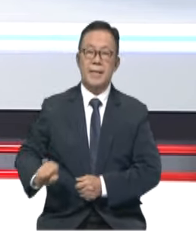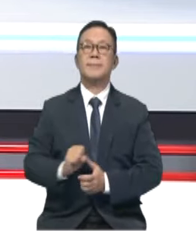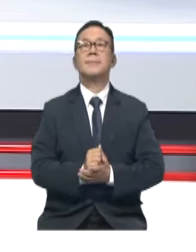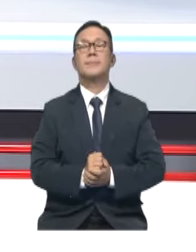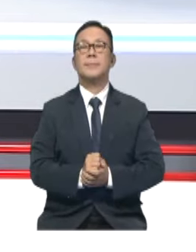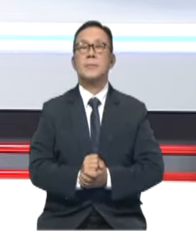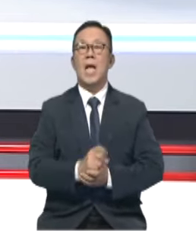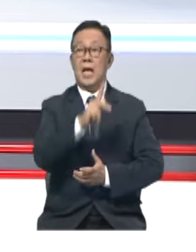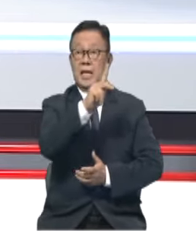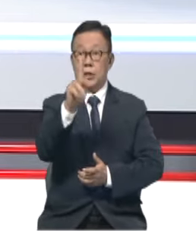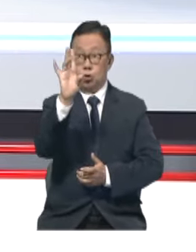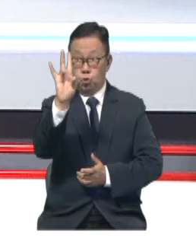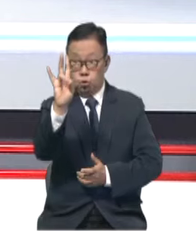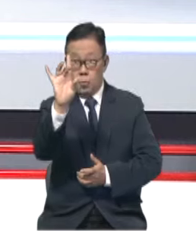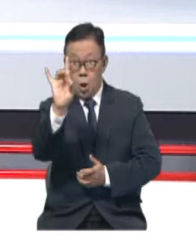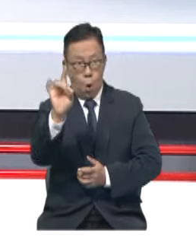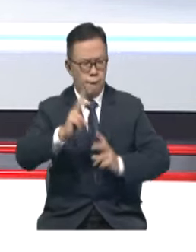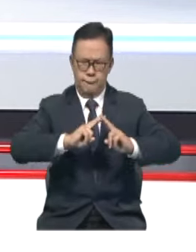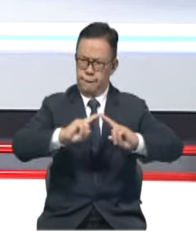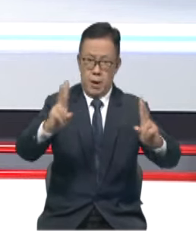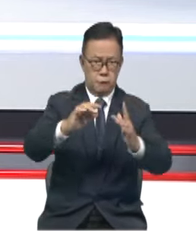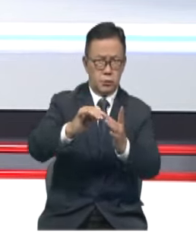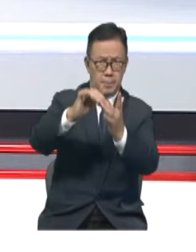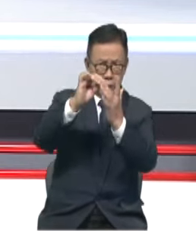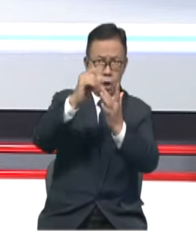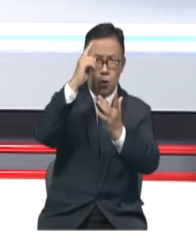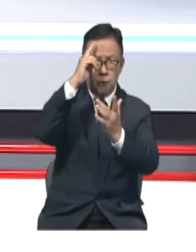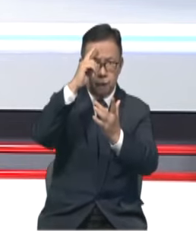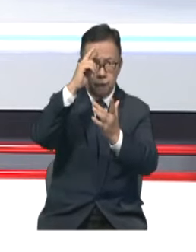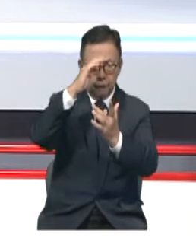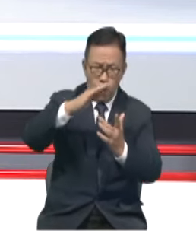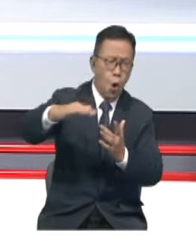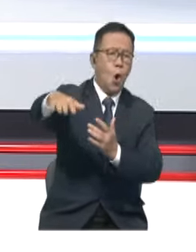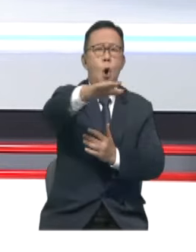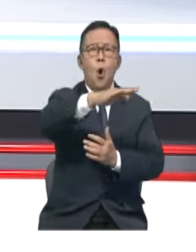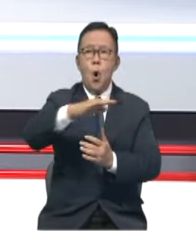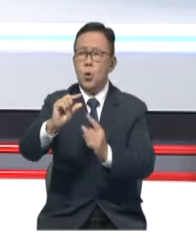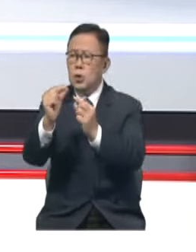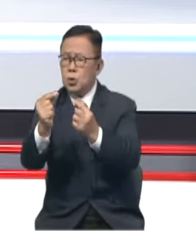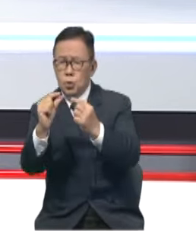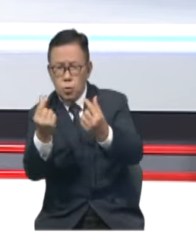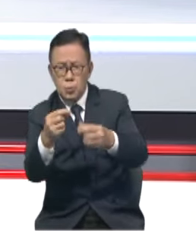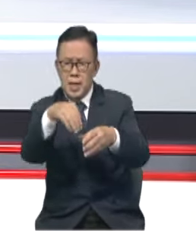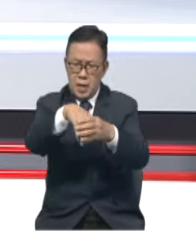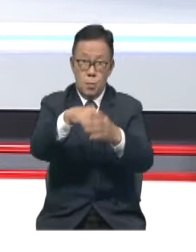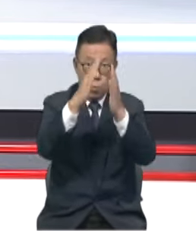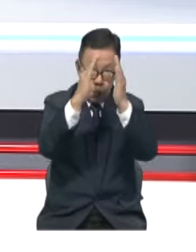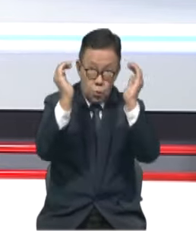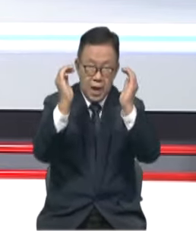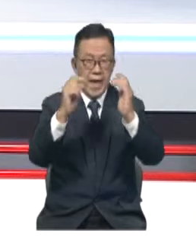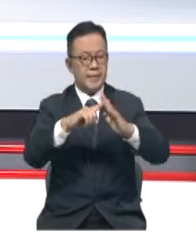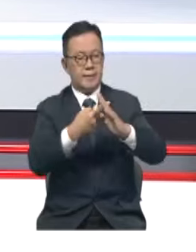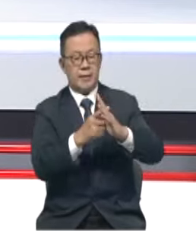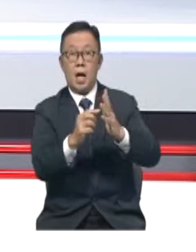Darussalam ke-78 begitu istimewa bagi segenap lapisan rakyat dan penduduk negara ini. Bermula